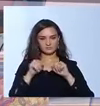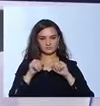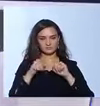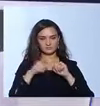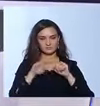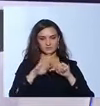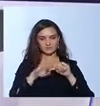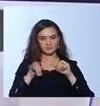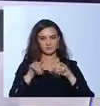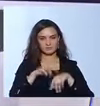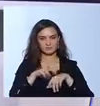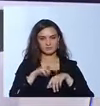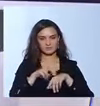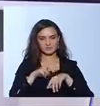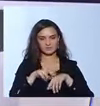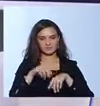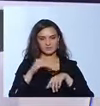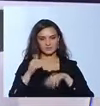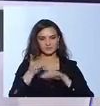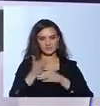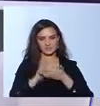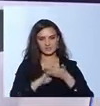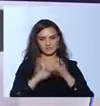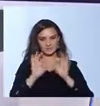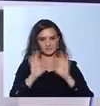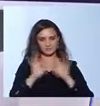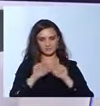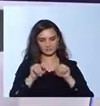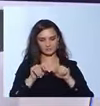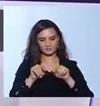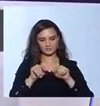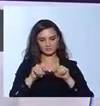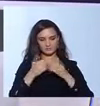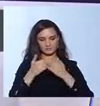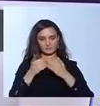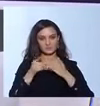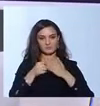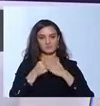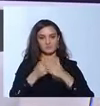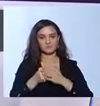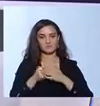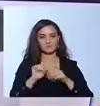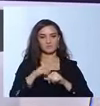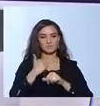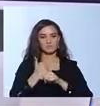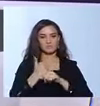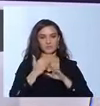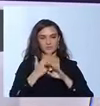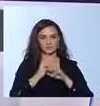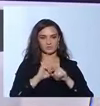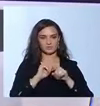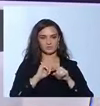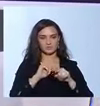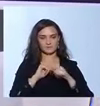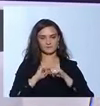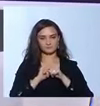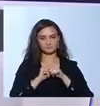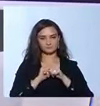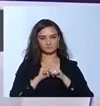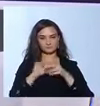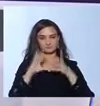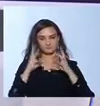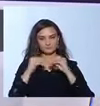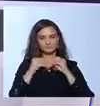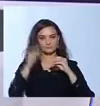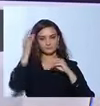გარდა მედიცინის ნაწილზე ვისაუბრებ, დაუშვათ ამ მიღწევების, მთავარი ის არის, რომ